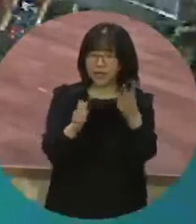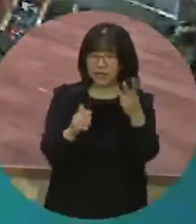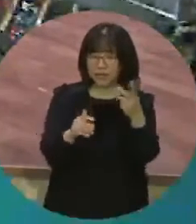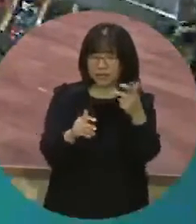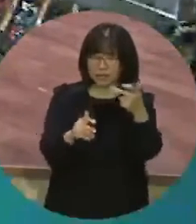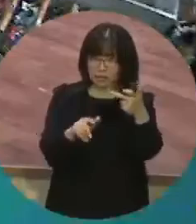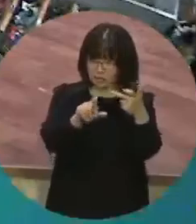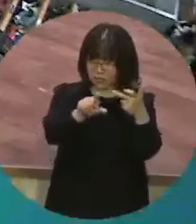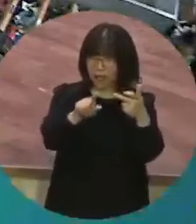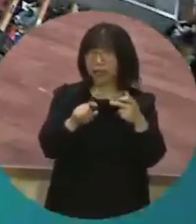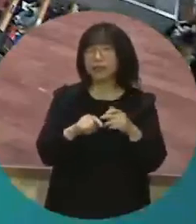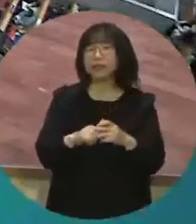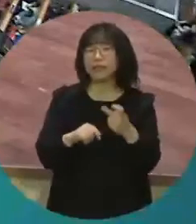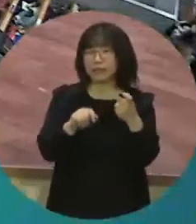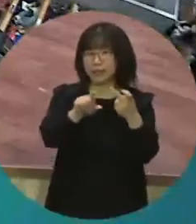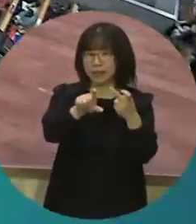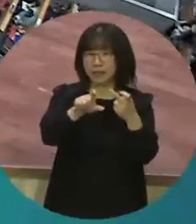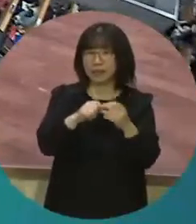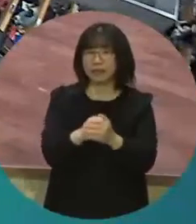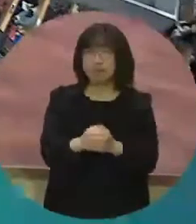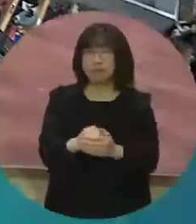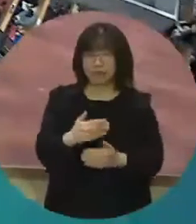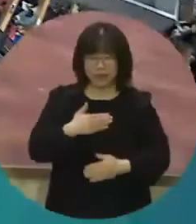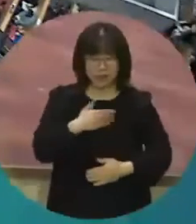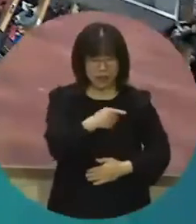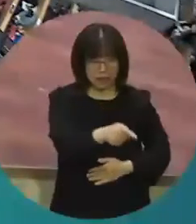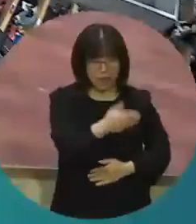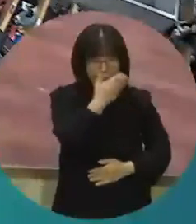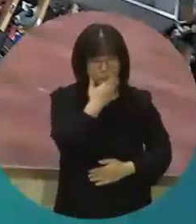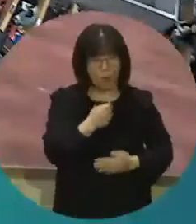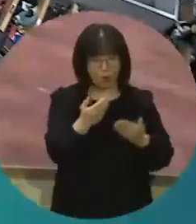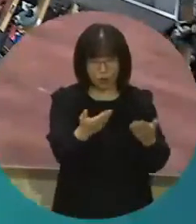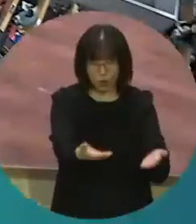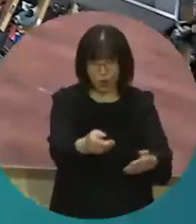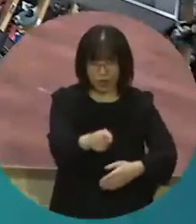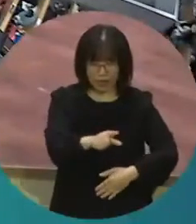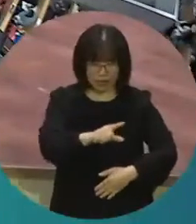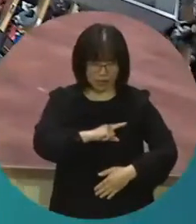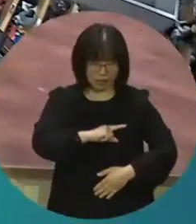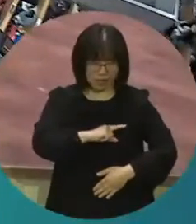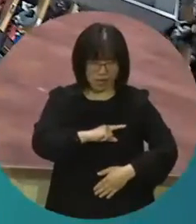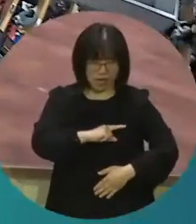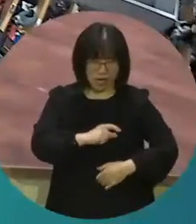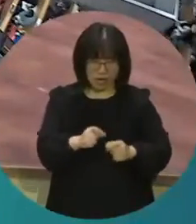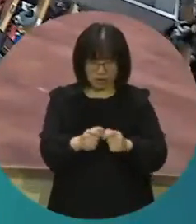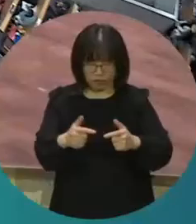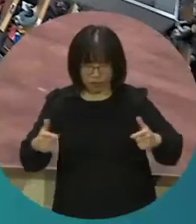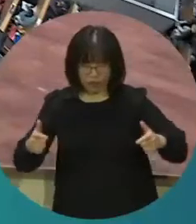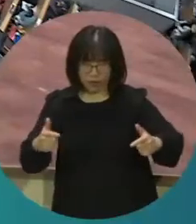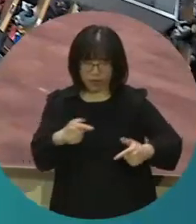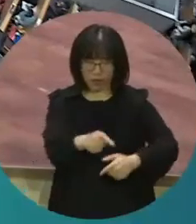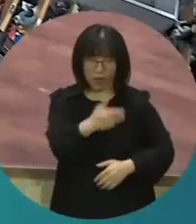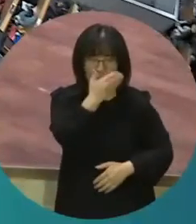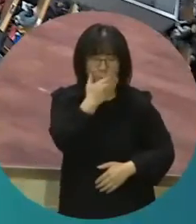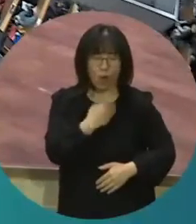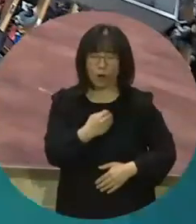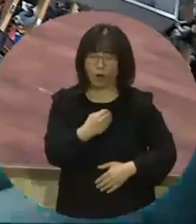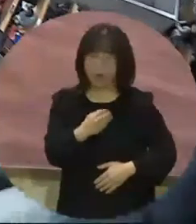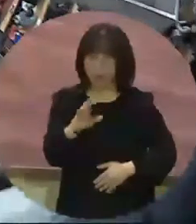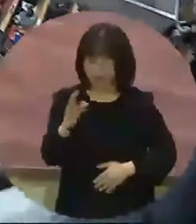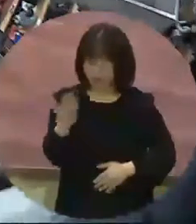너로 큰 민족을 이루고 너에게 복을 주어 너 이름을 창대하게 하리니 너는 복이 될지라.